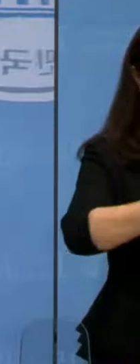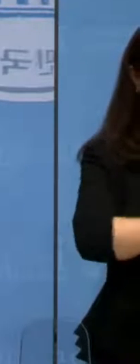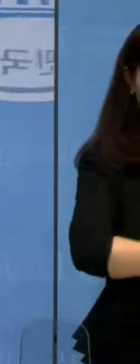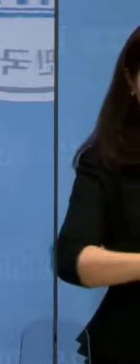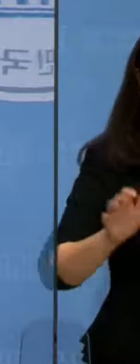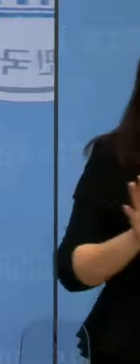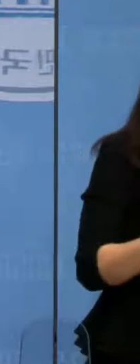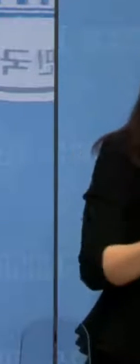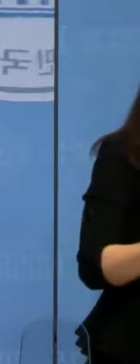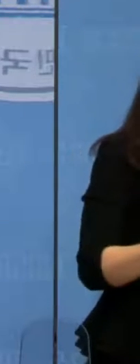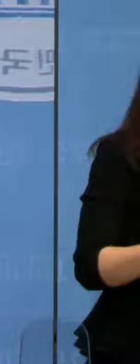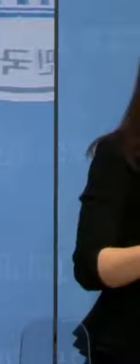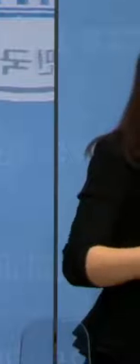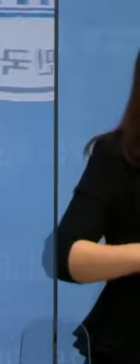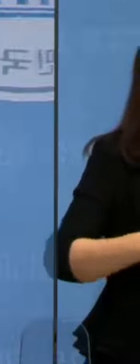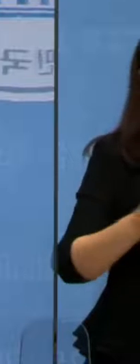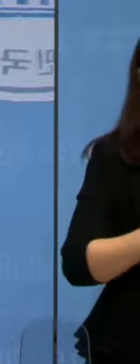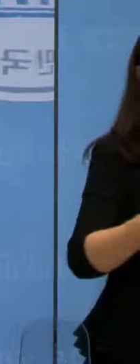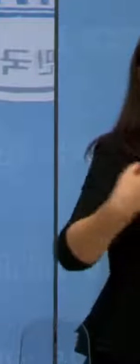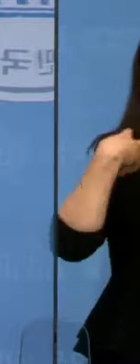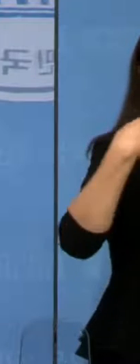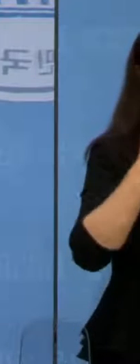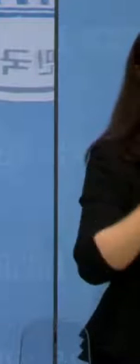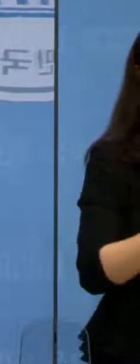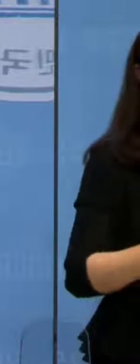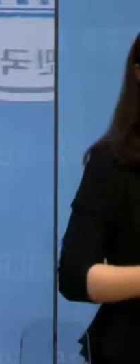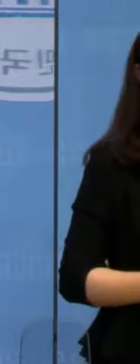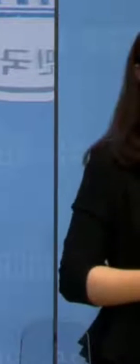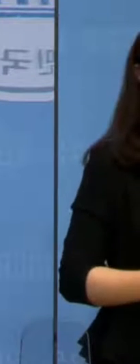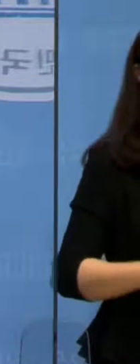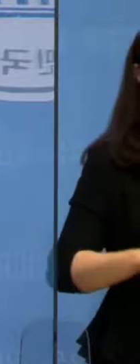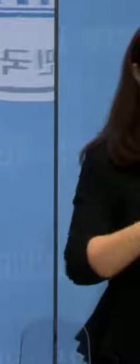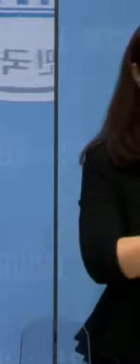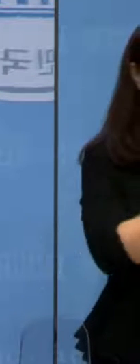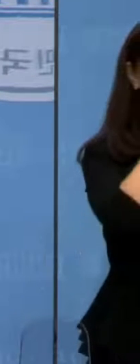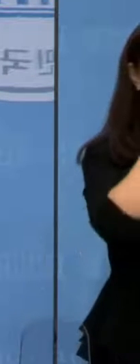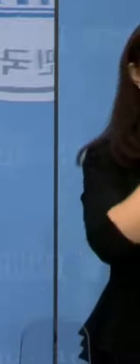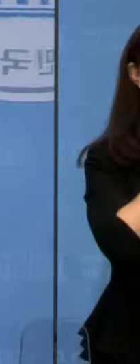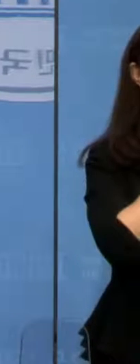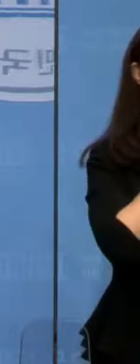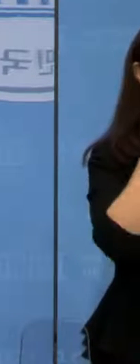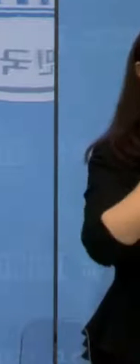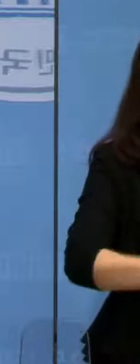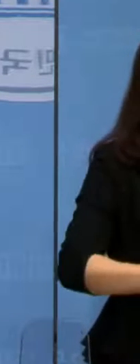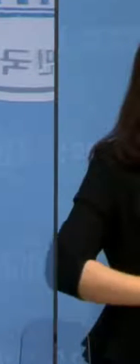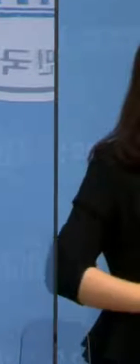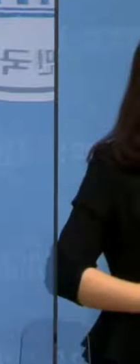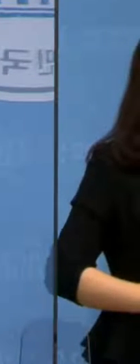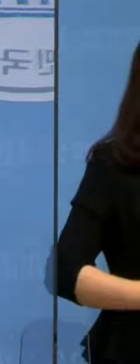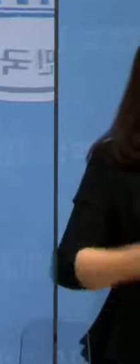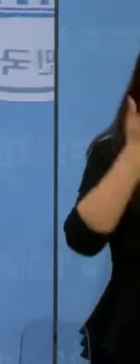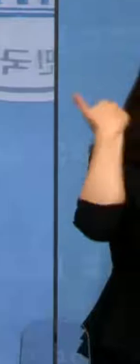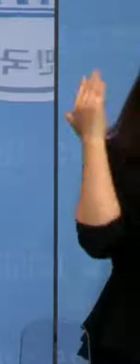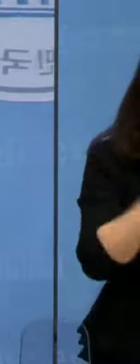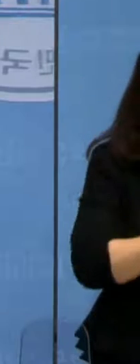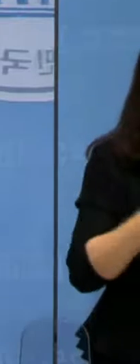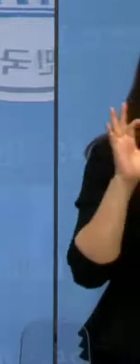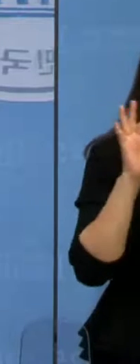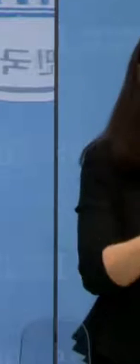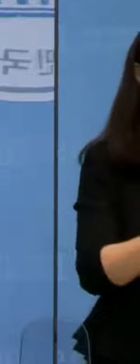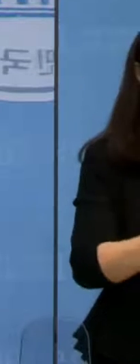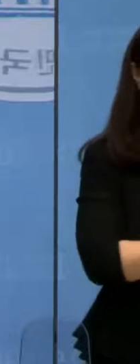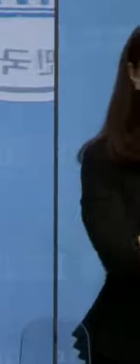사명을 가지고 있습니다. 물론 시간이 넉넉지 않지만 그동안 변함없이 한자리에서